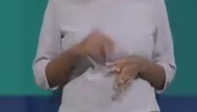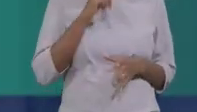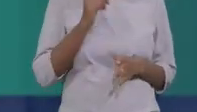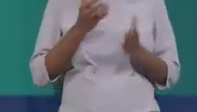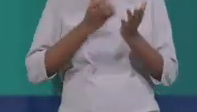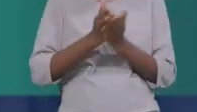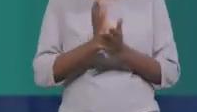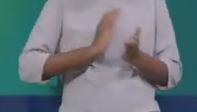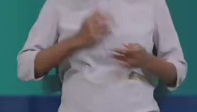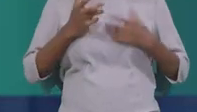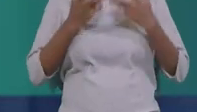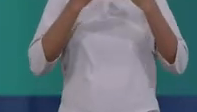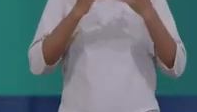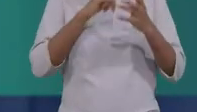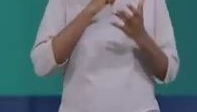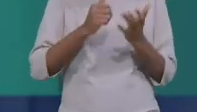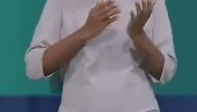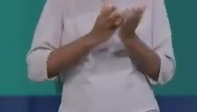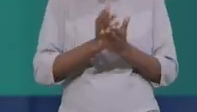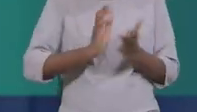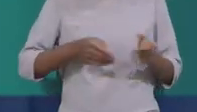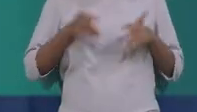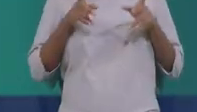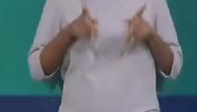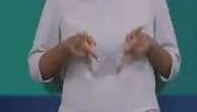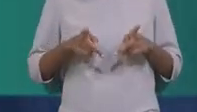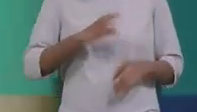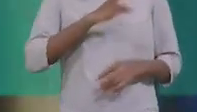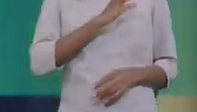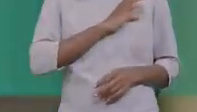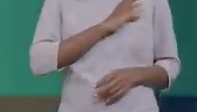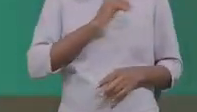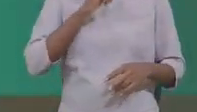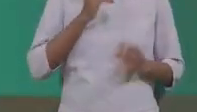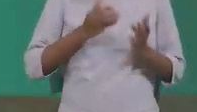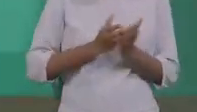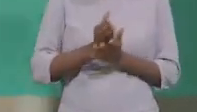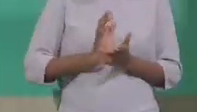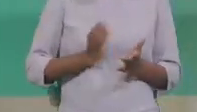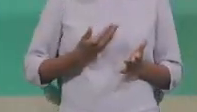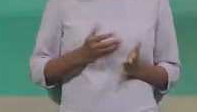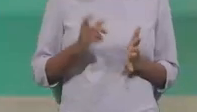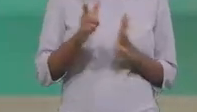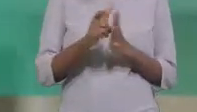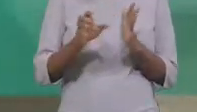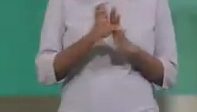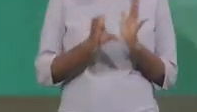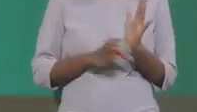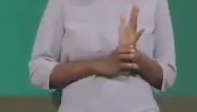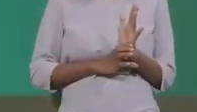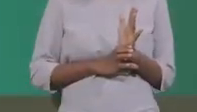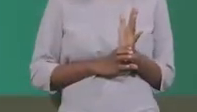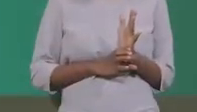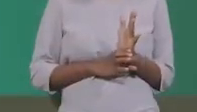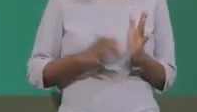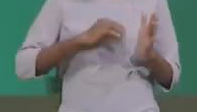Ce n'est pas par notre cri, ce n'est pas par notre confiance personnelle, ce n'est pas par notre constitution.